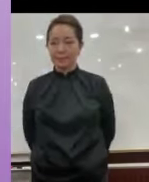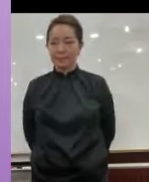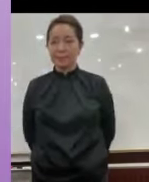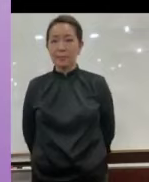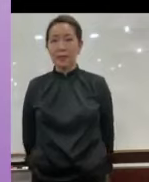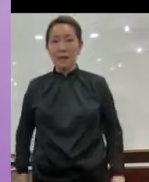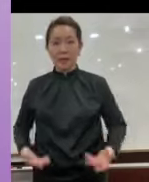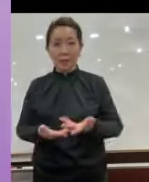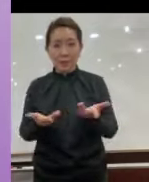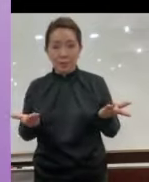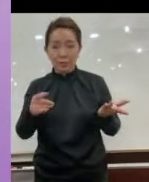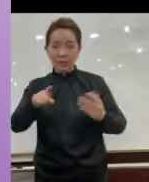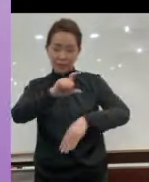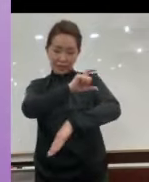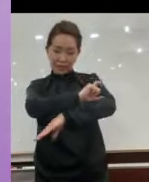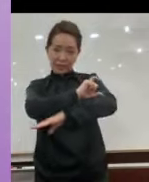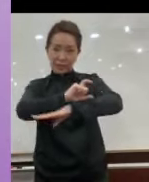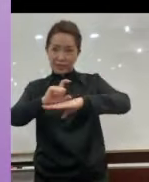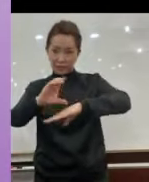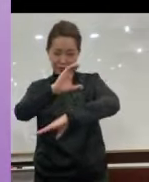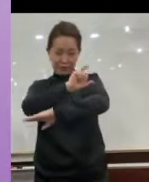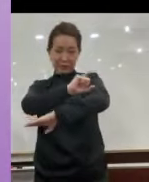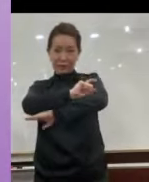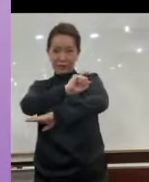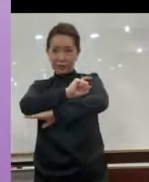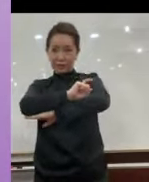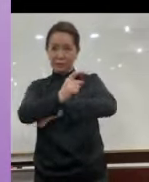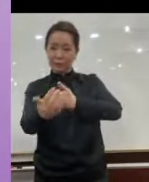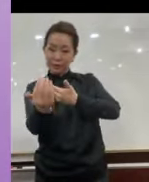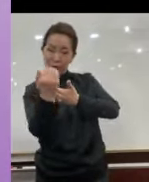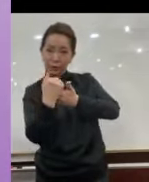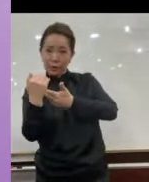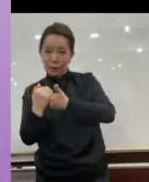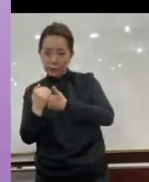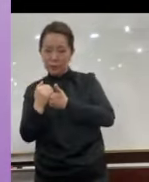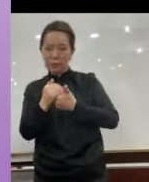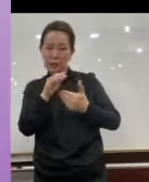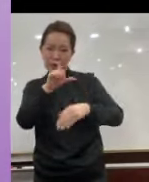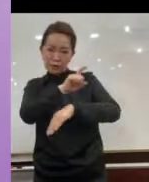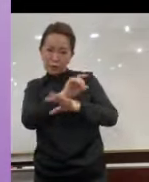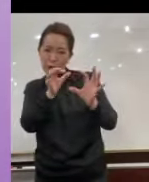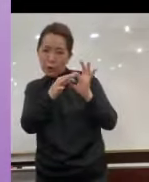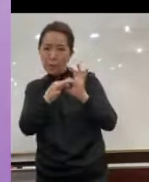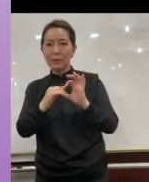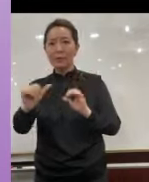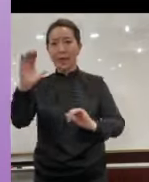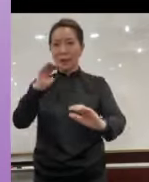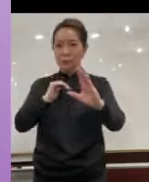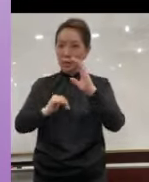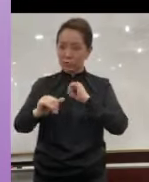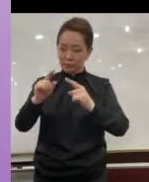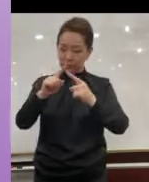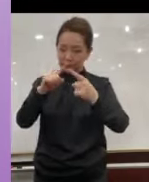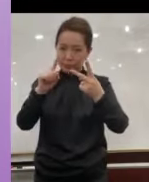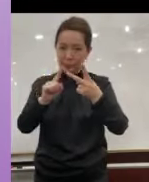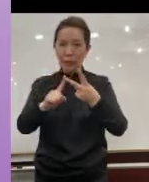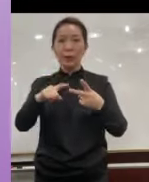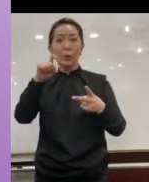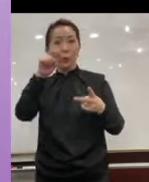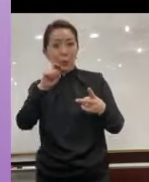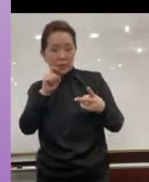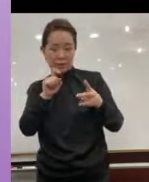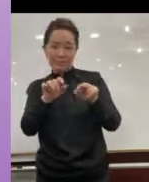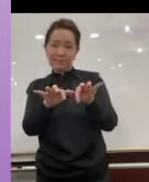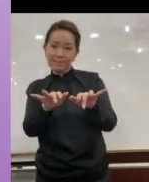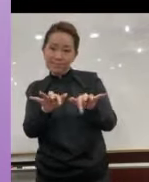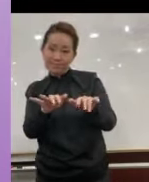За та бүхэн энэ хичээлд оролцоод хичээлтэй холбоотой асуулт, мөн хүсэлт байх юм бол Facebook-ийн коммент хэсэг дээр бичих